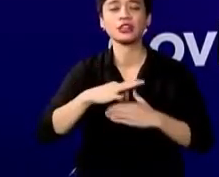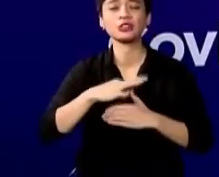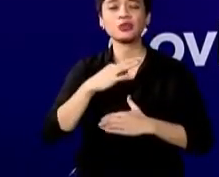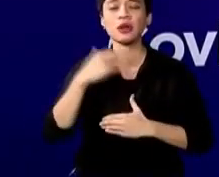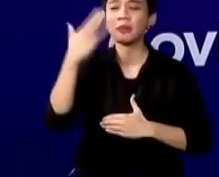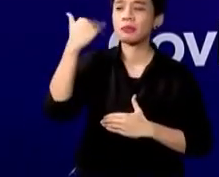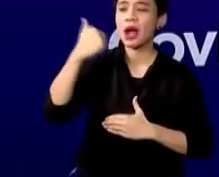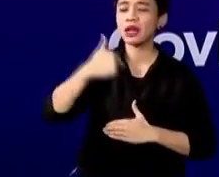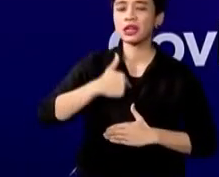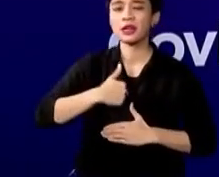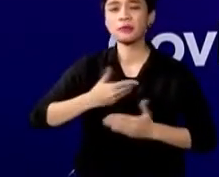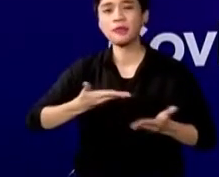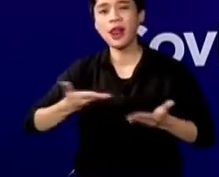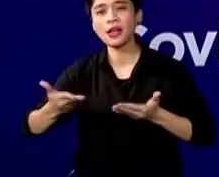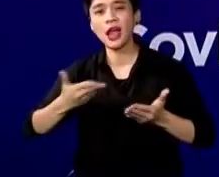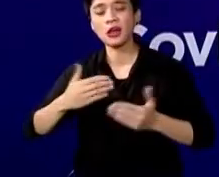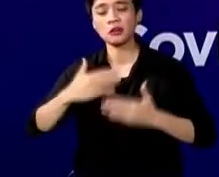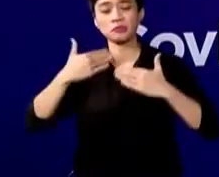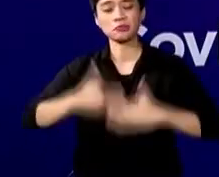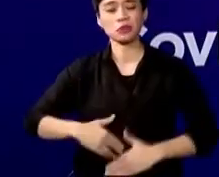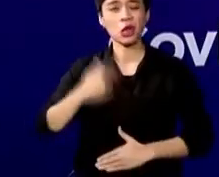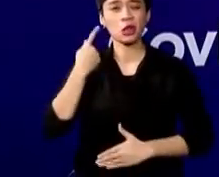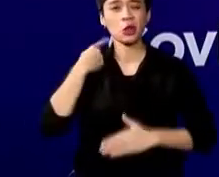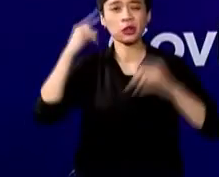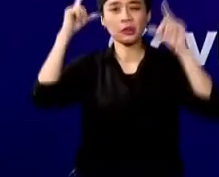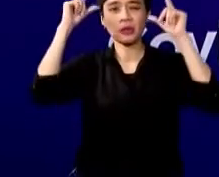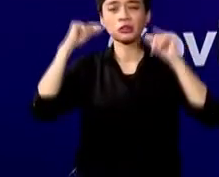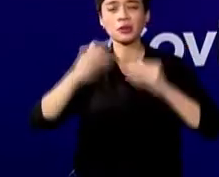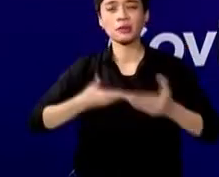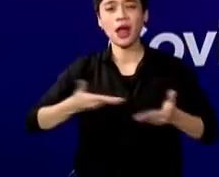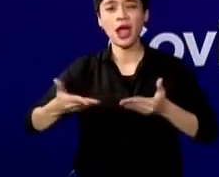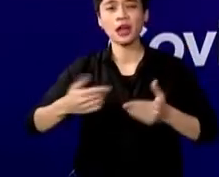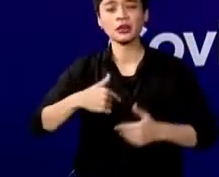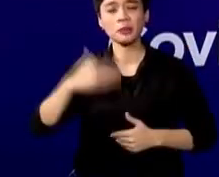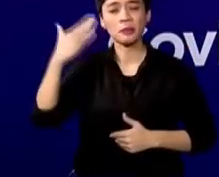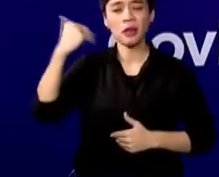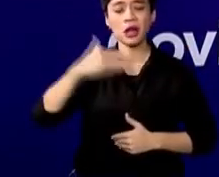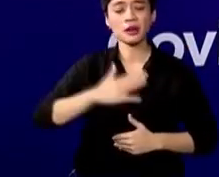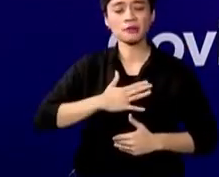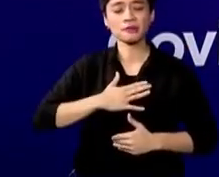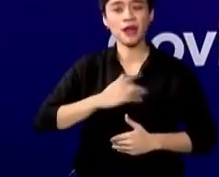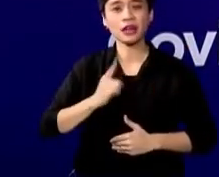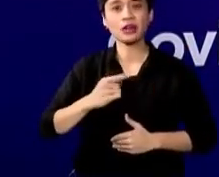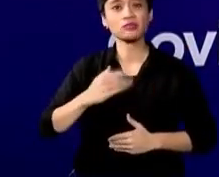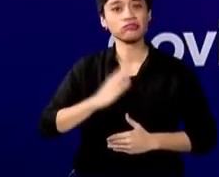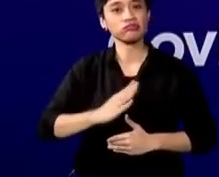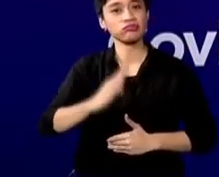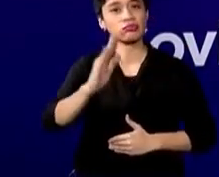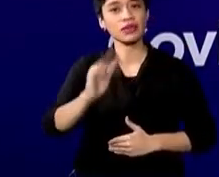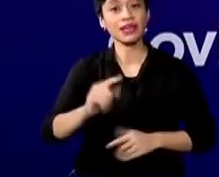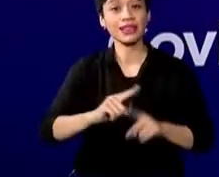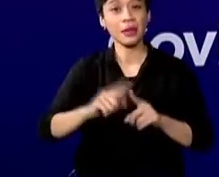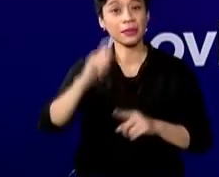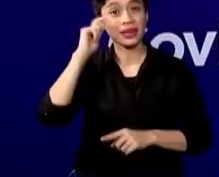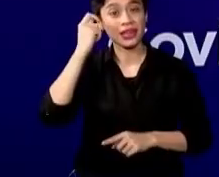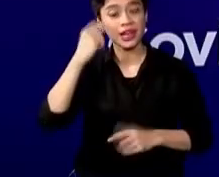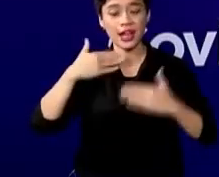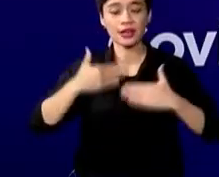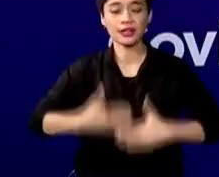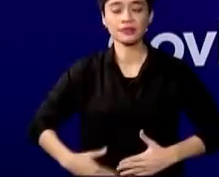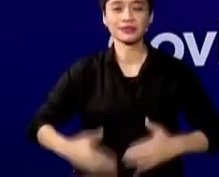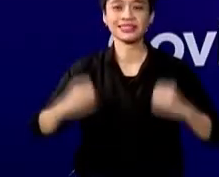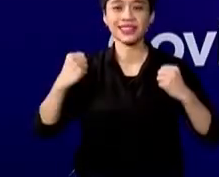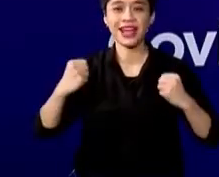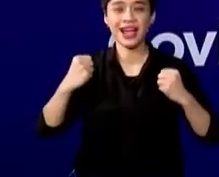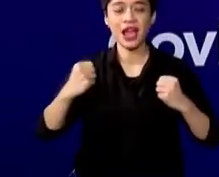untuk menjalankan ee tugas-tugas kemanusiaan ini yang kita lihat tapi tetap menjaga imunitas tetap harus